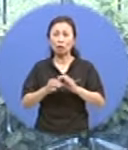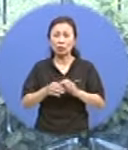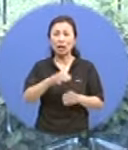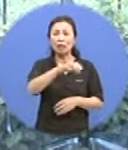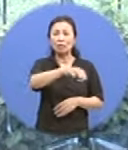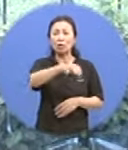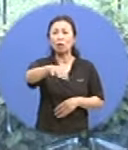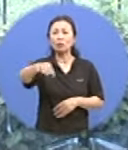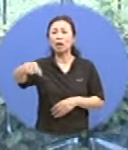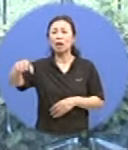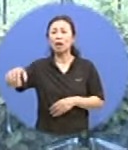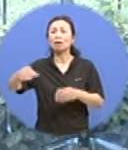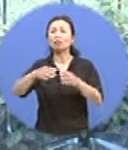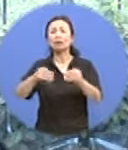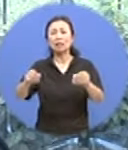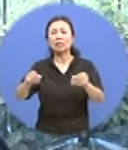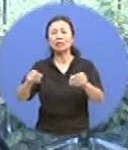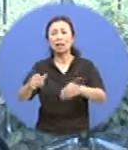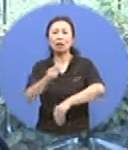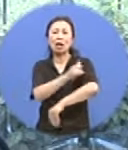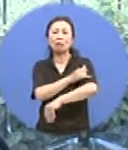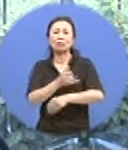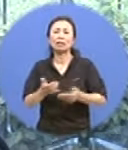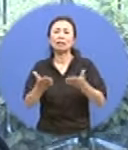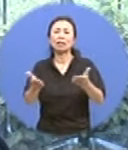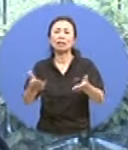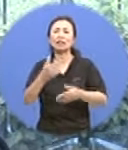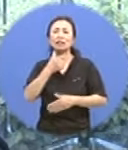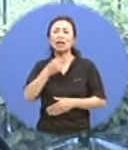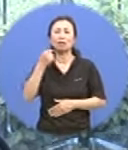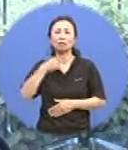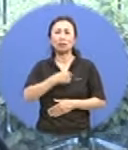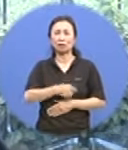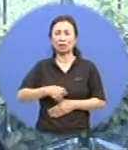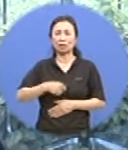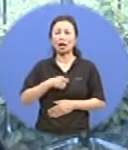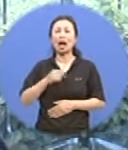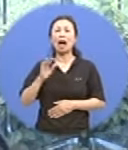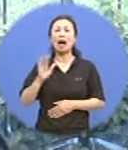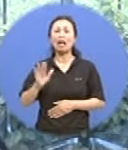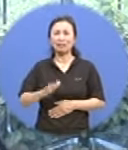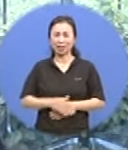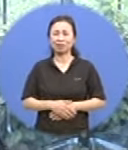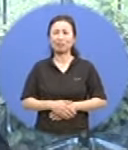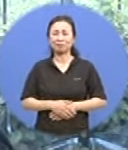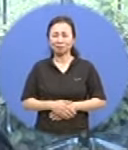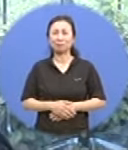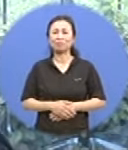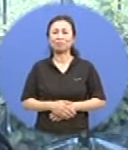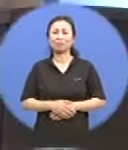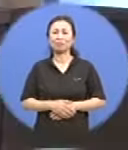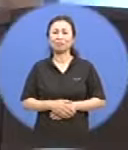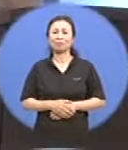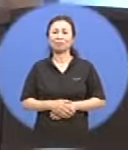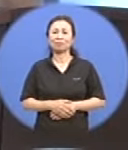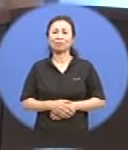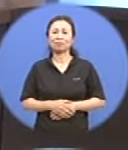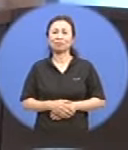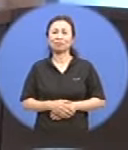い、役立ちたいなっていう思いがありますんでね、ちょっと積極的にこれからも進めていきたいと思っていますけど、ね、